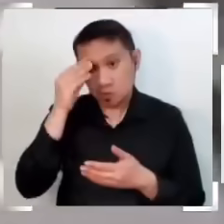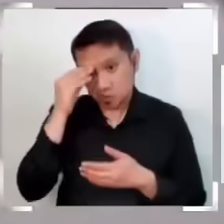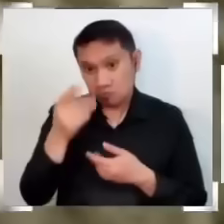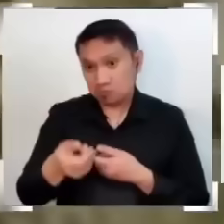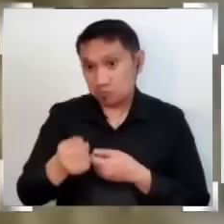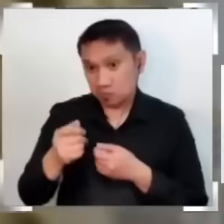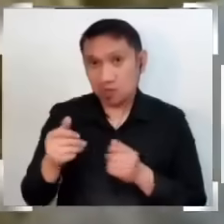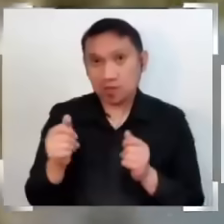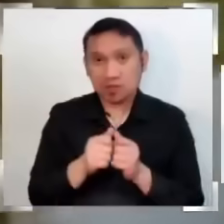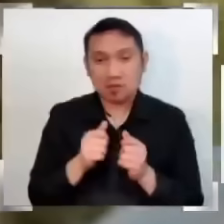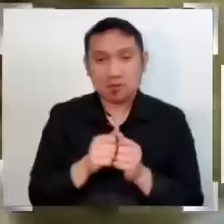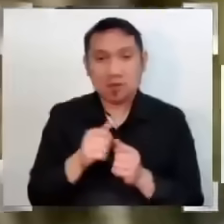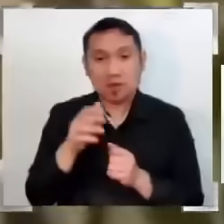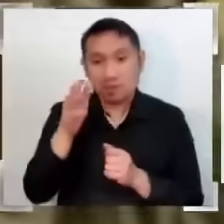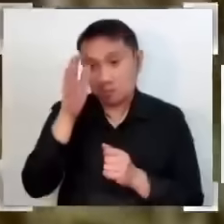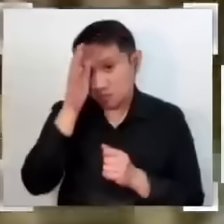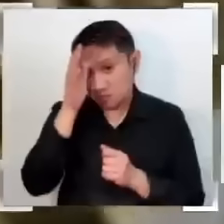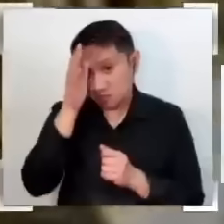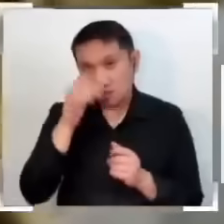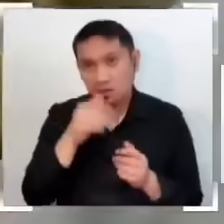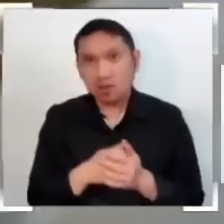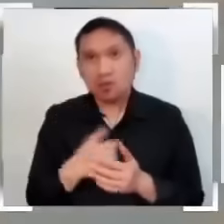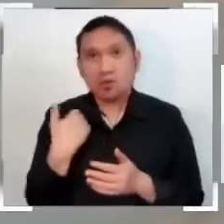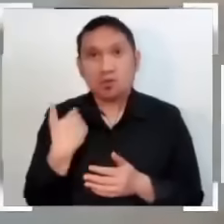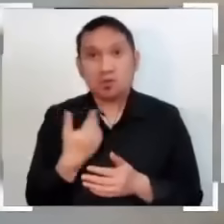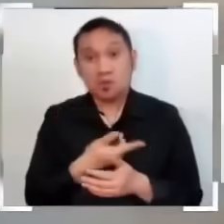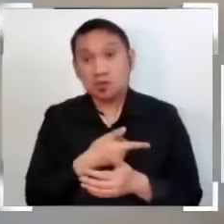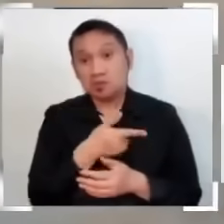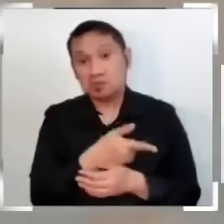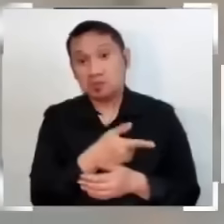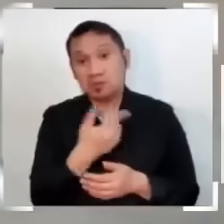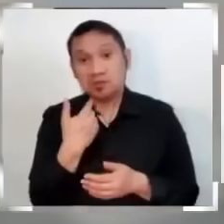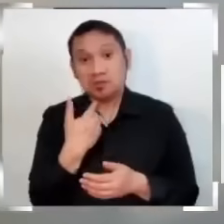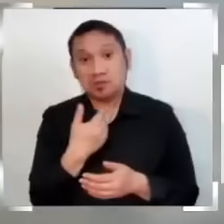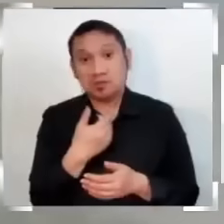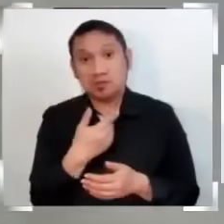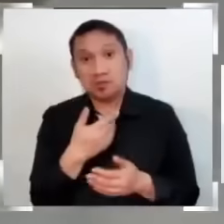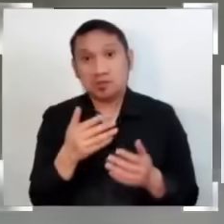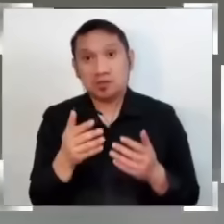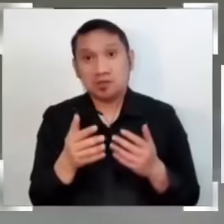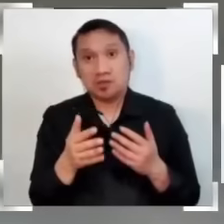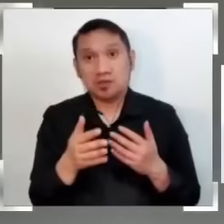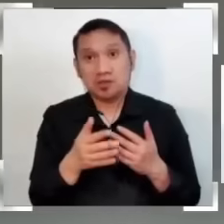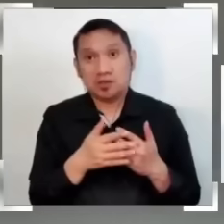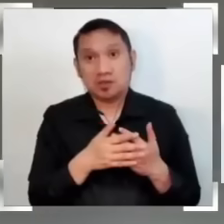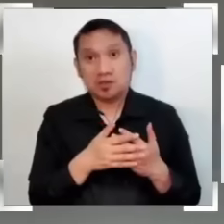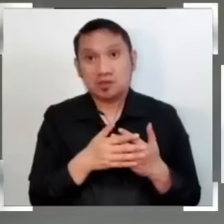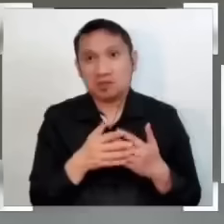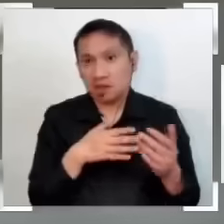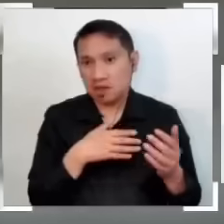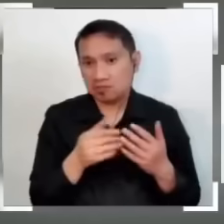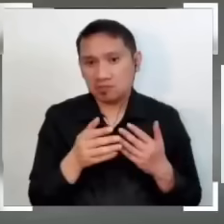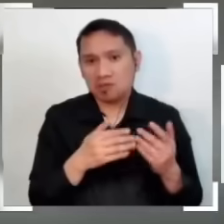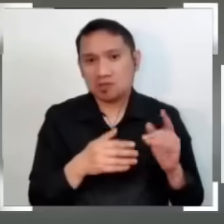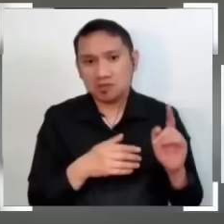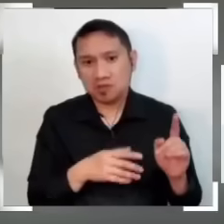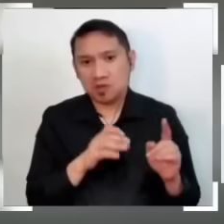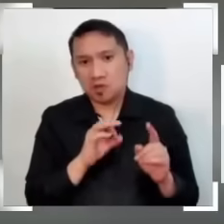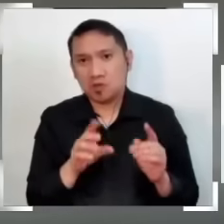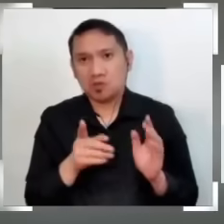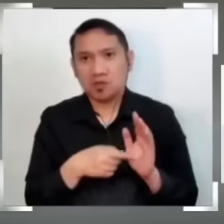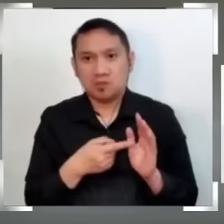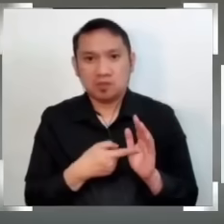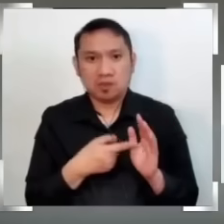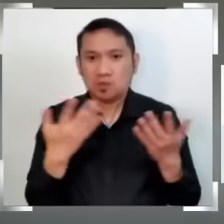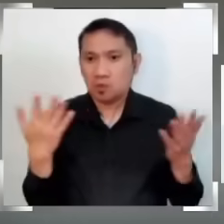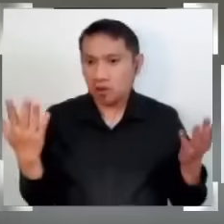tatay. Kasi nung kami nangingisda na tatay ko doon sa amin, kahit man isa o ano, minsan zero pa. So